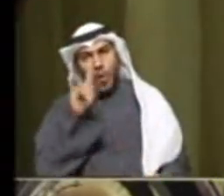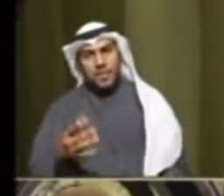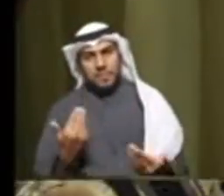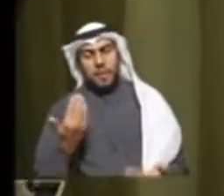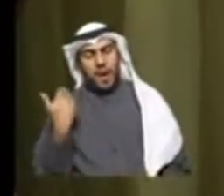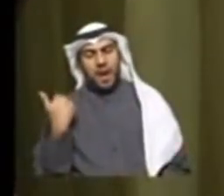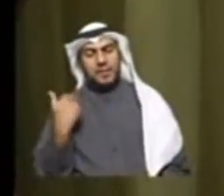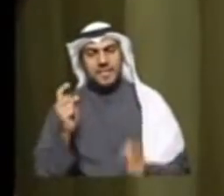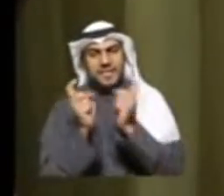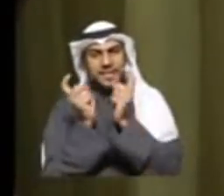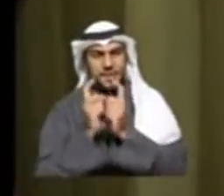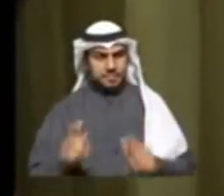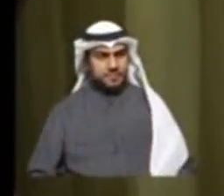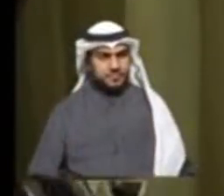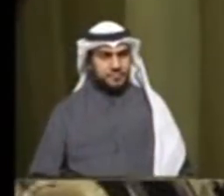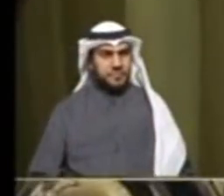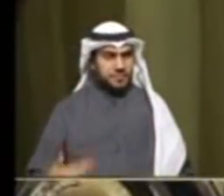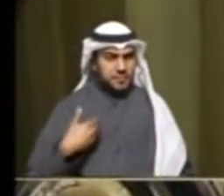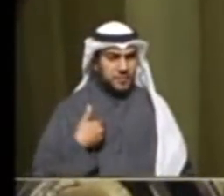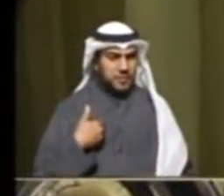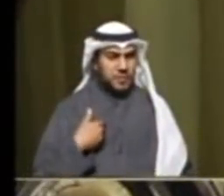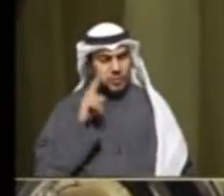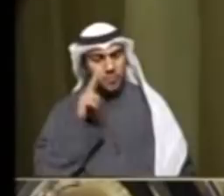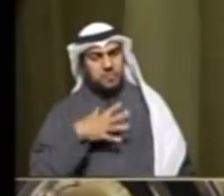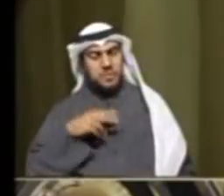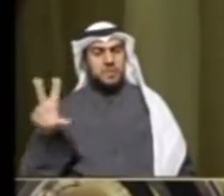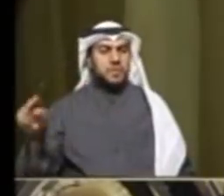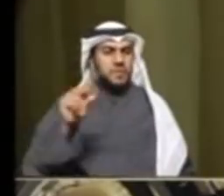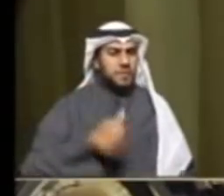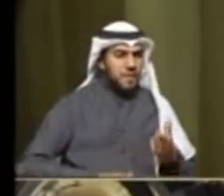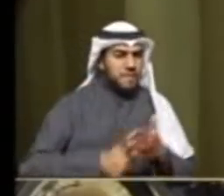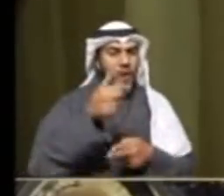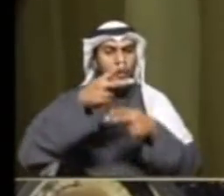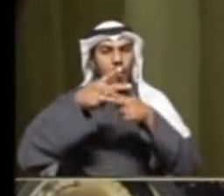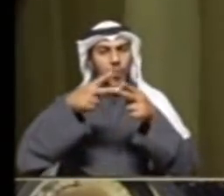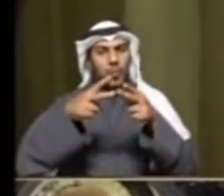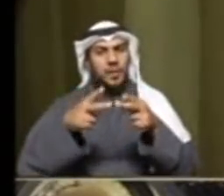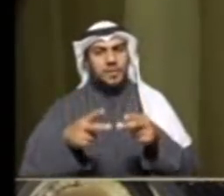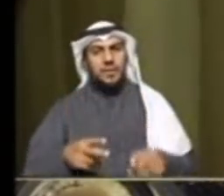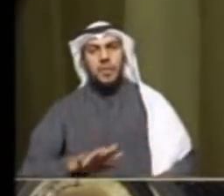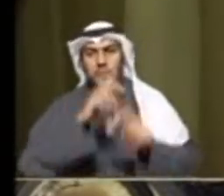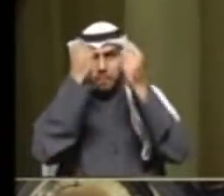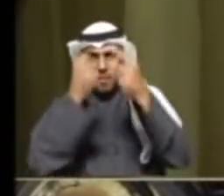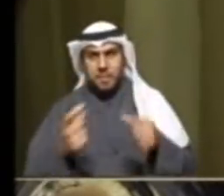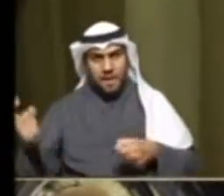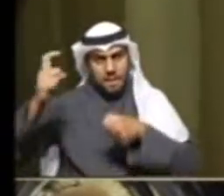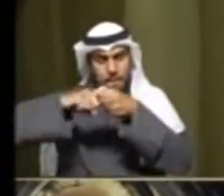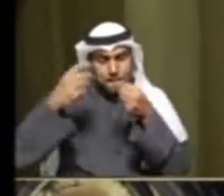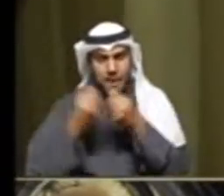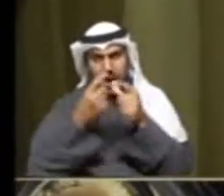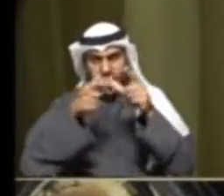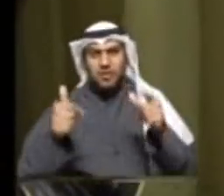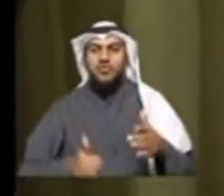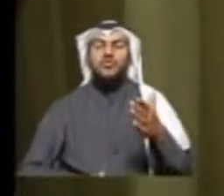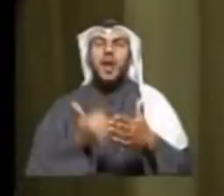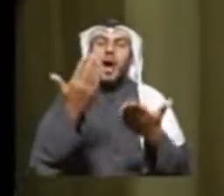الفرق 8 كلها مشاركة بالبطولة، وهذا يعتبر فوز حق الكويت كلها، إن الفرق كلها مشاركة، والله يقدرنا